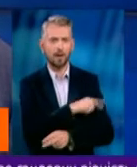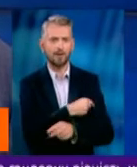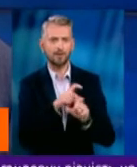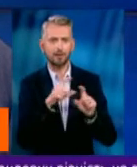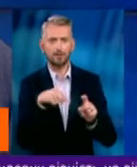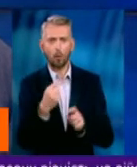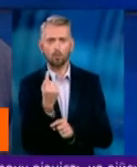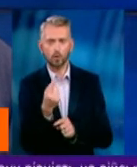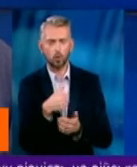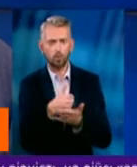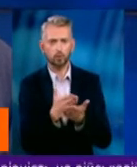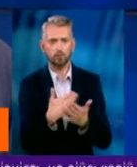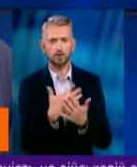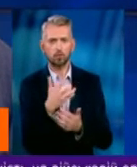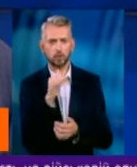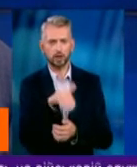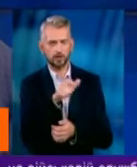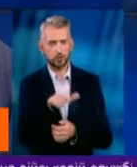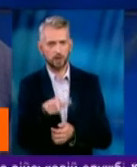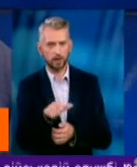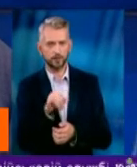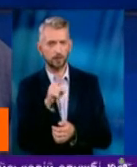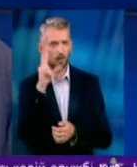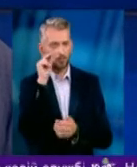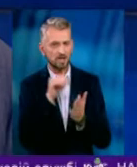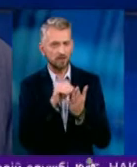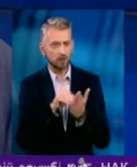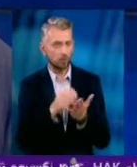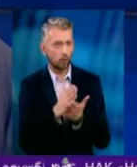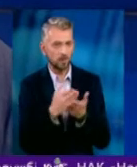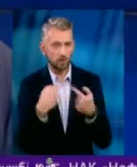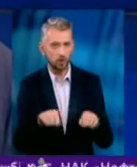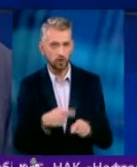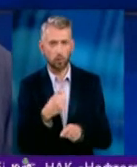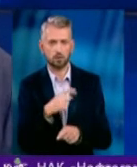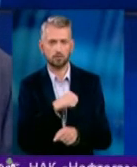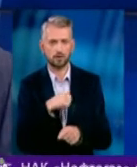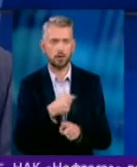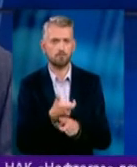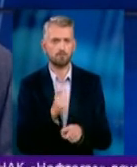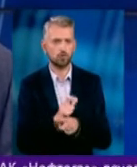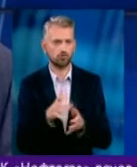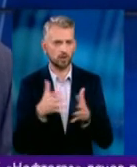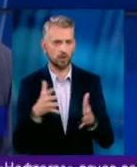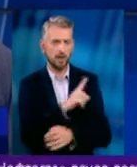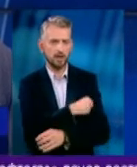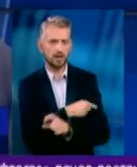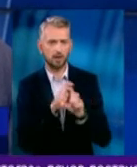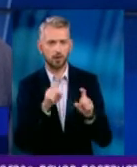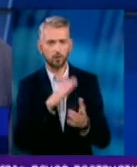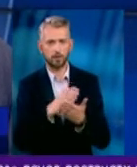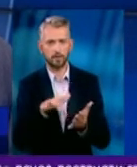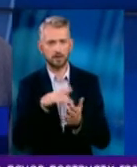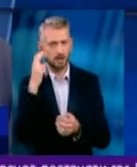500 тисяч пацієнтів, і там цифри зовсім інші. Це одна з, напевне, з найбільших лікарень, яка є в місті